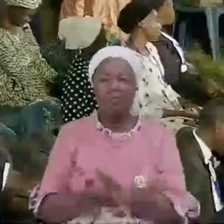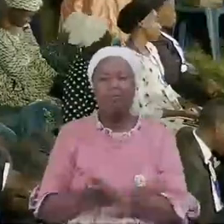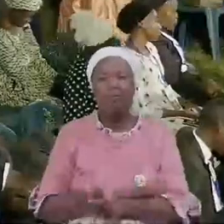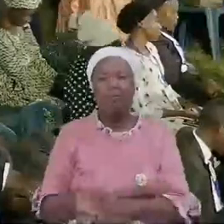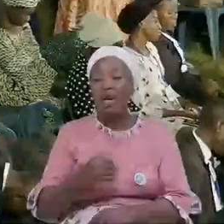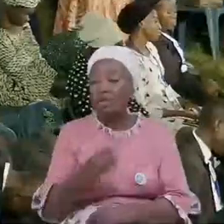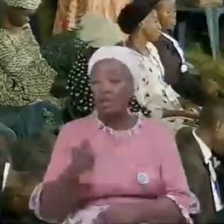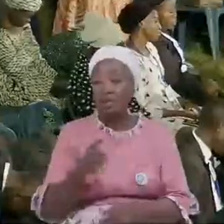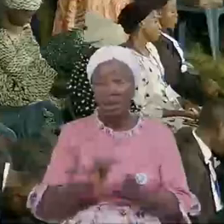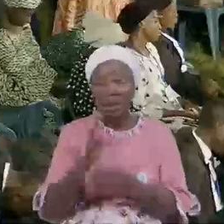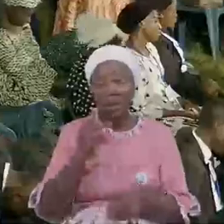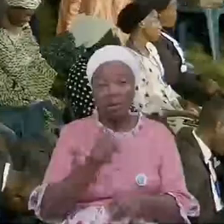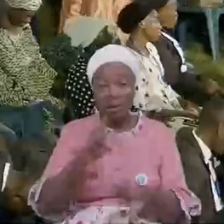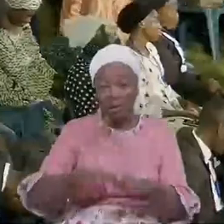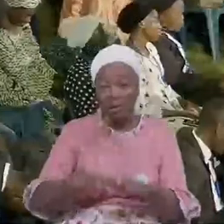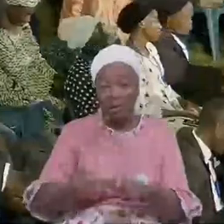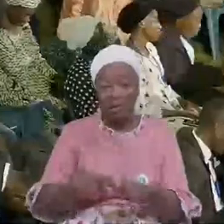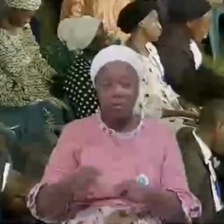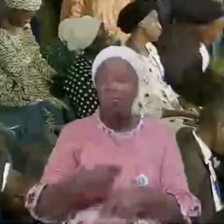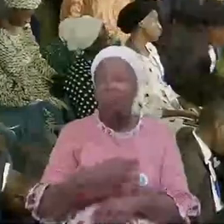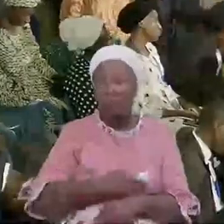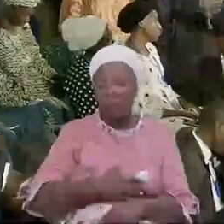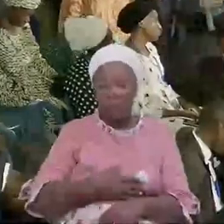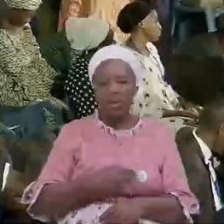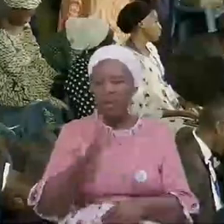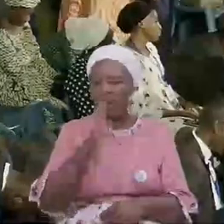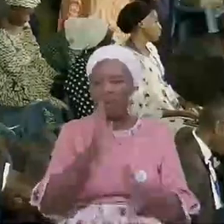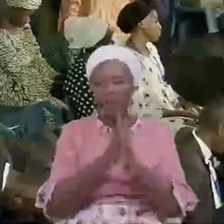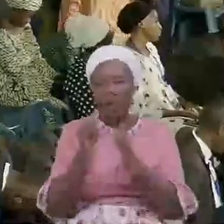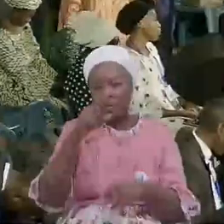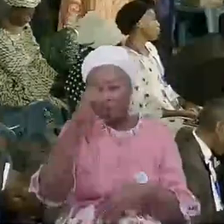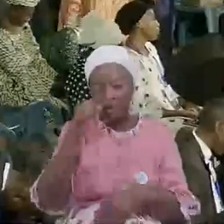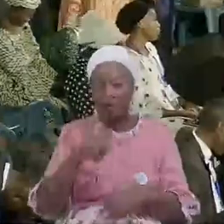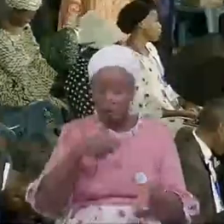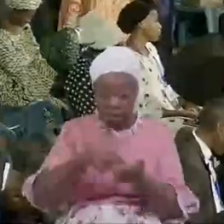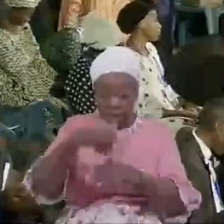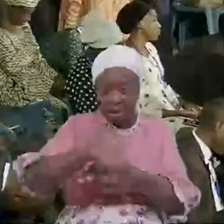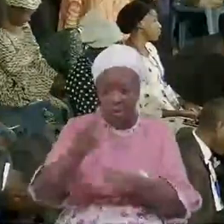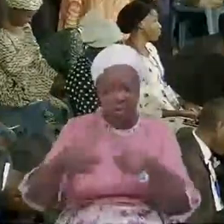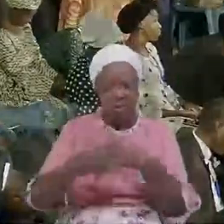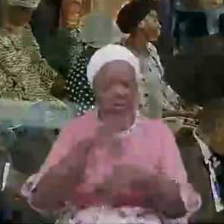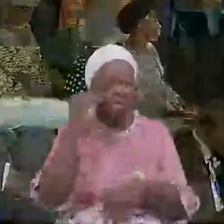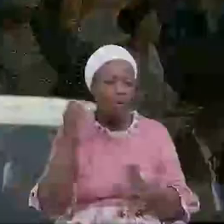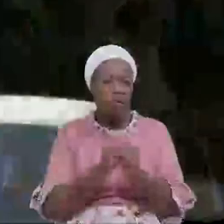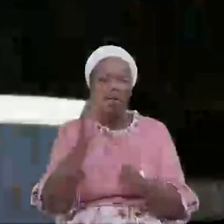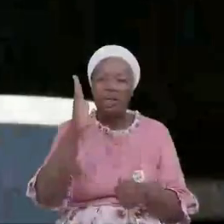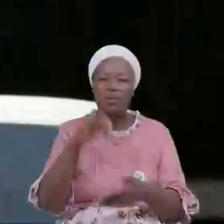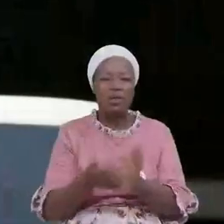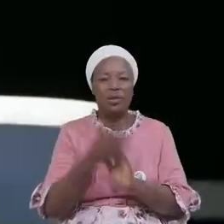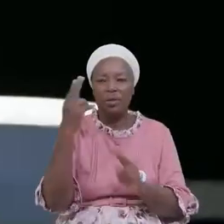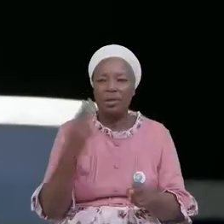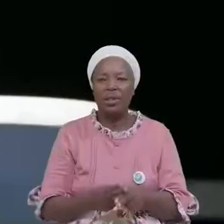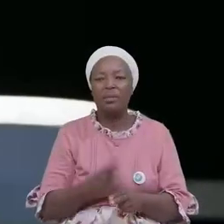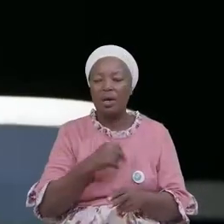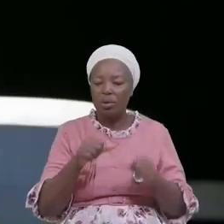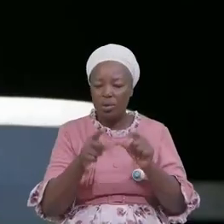Et pour nous qui sommes assis, soyons en prière. Parce que tu repartiras certainement avec tes témoignages. Soyons donc en